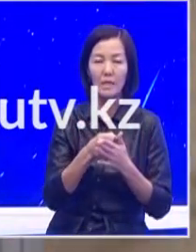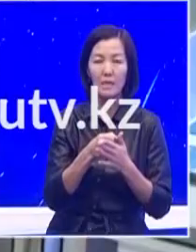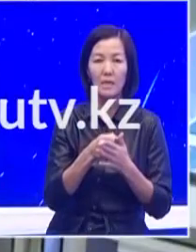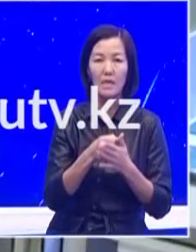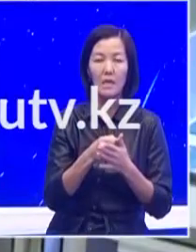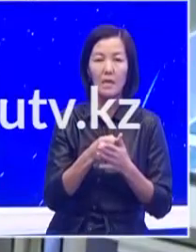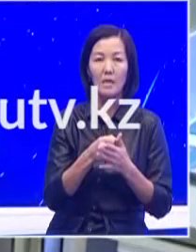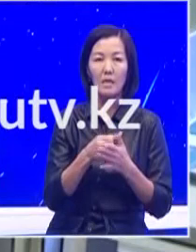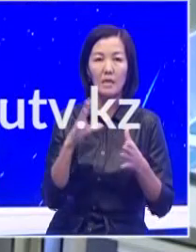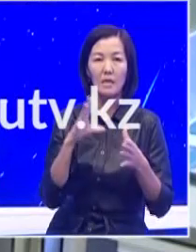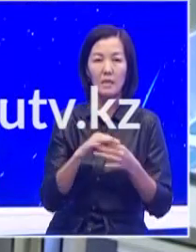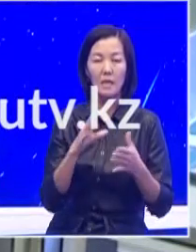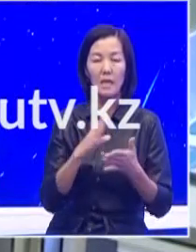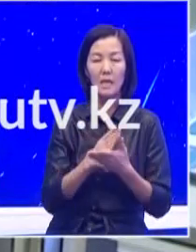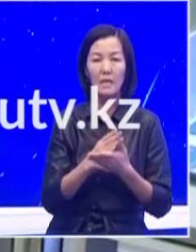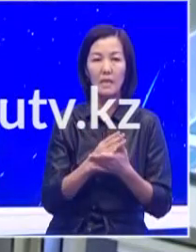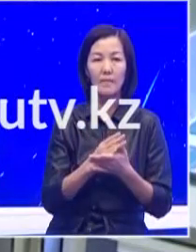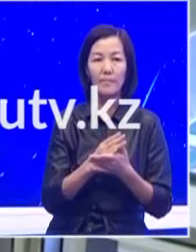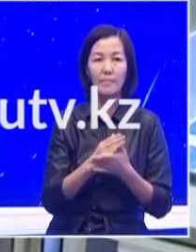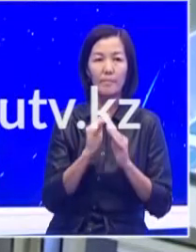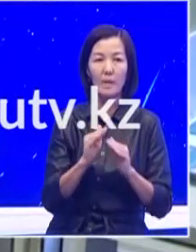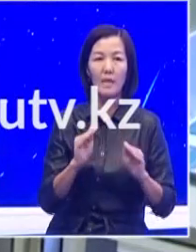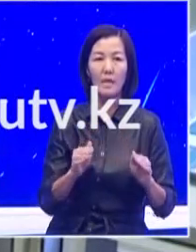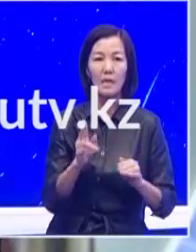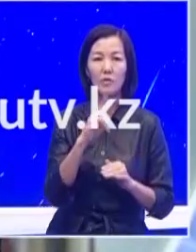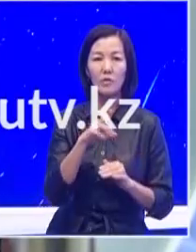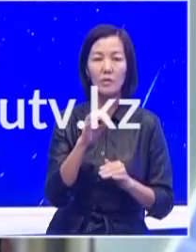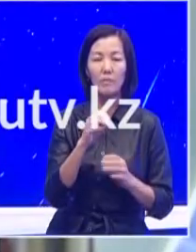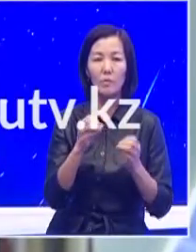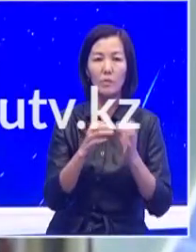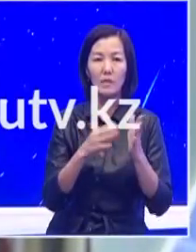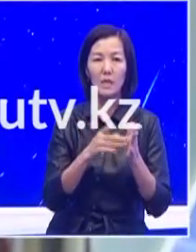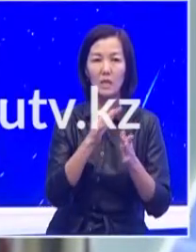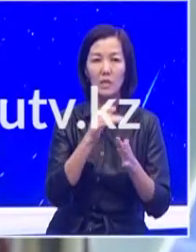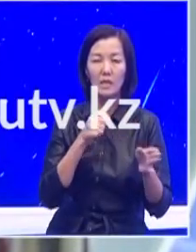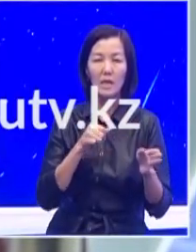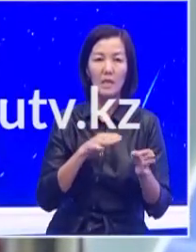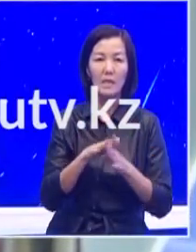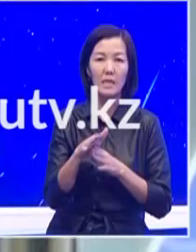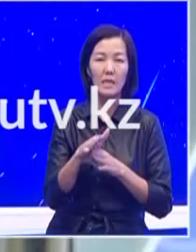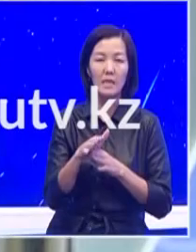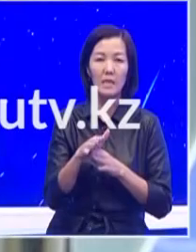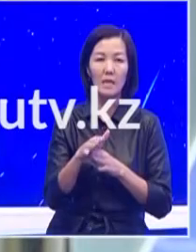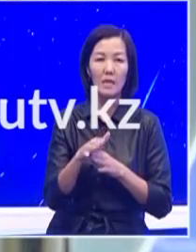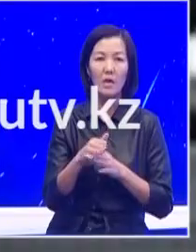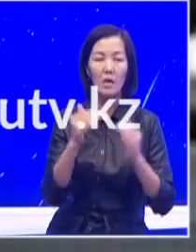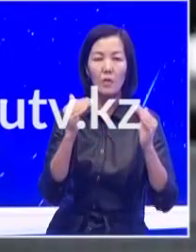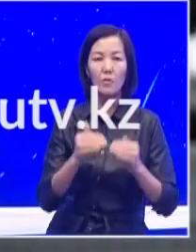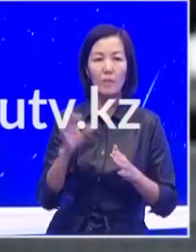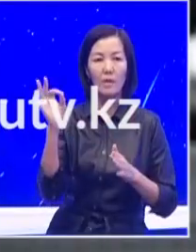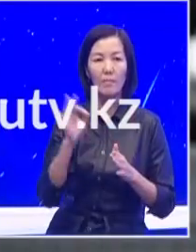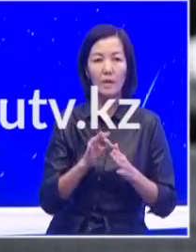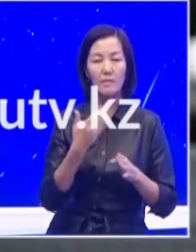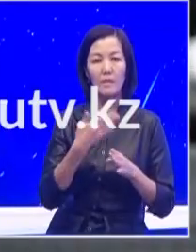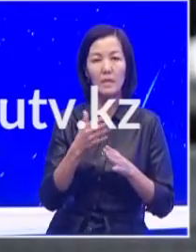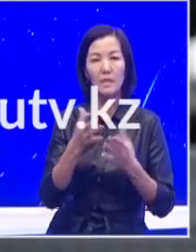рәсімделінеді. Банкте балалар үшін арнау депозиті де бар. Кәмелетке толғанша қаражат жинасаңыз, табысын растамай-ақ төменгі пайызбен үй алуға